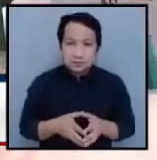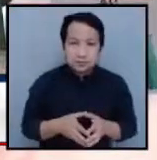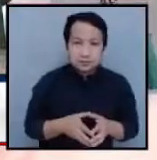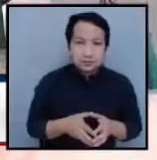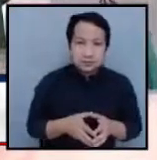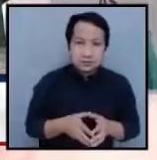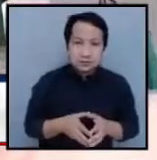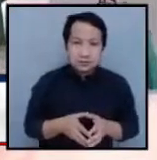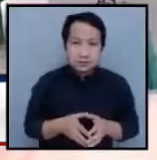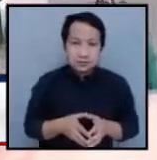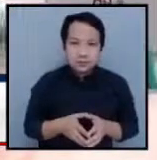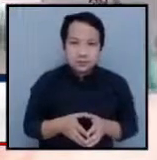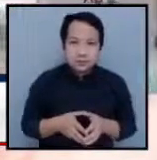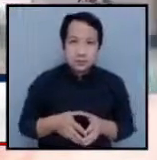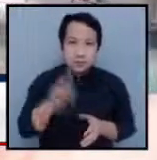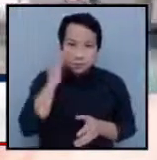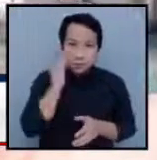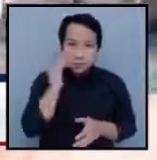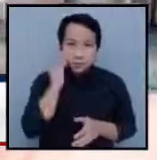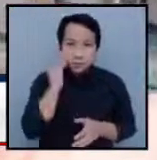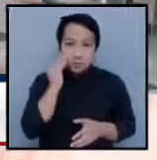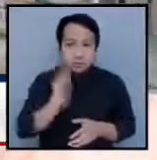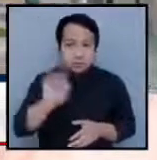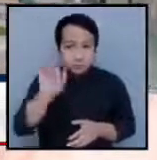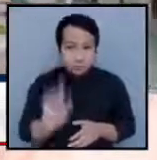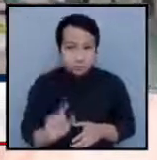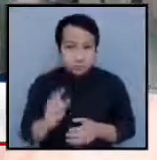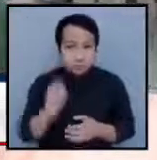it will experience a downtrend within the week.